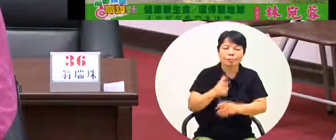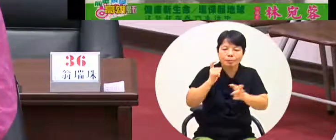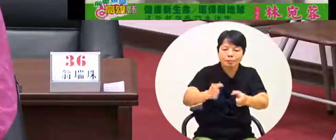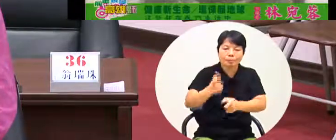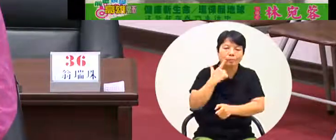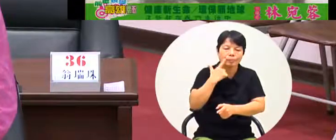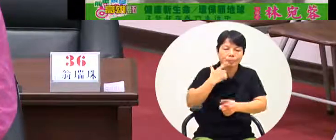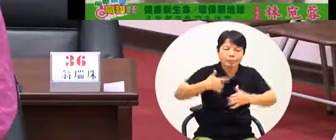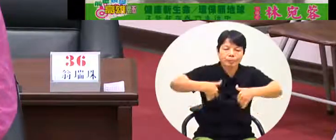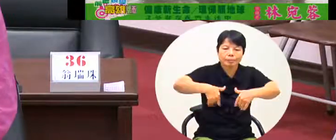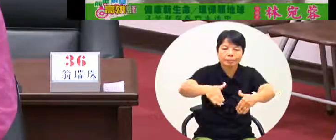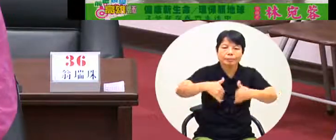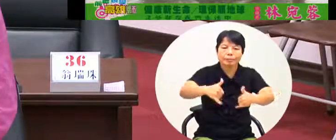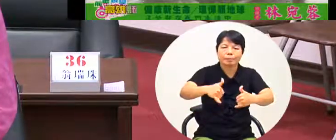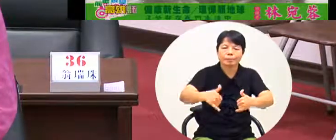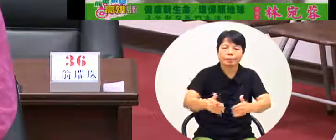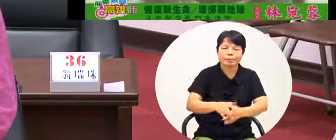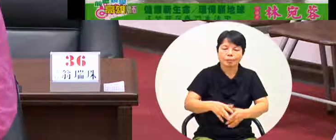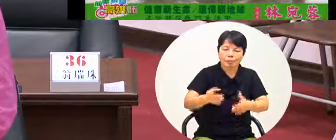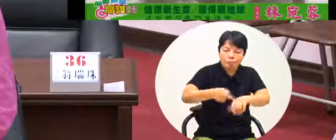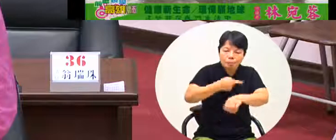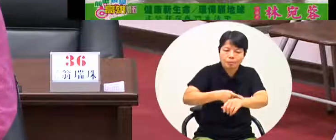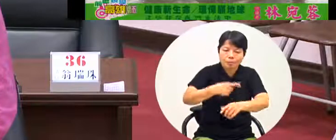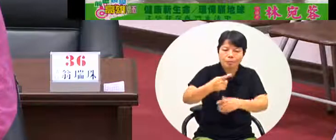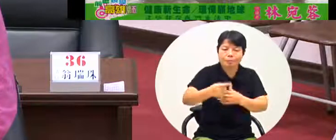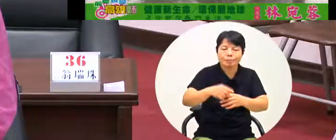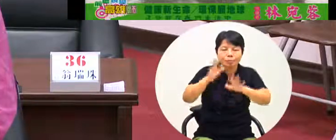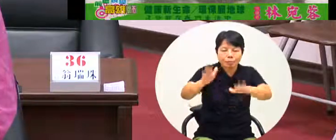天哈，搁到落雨天。